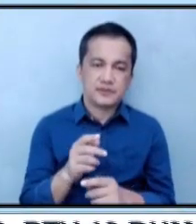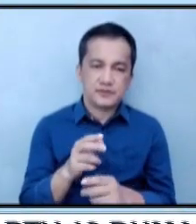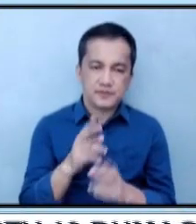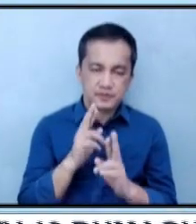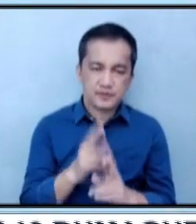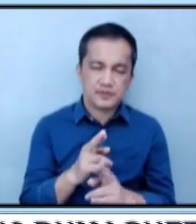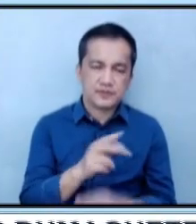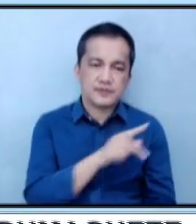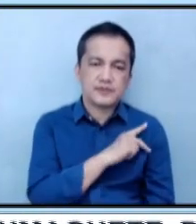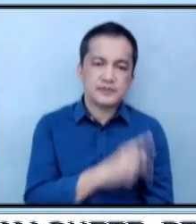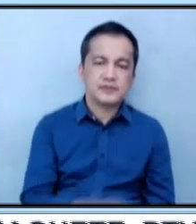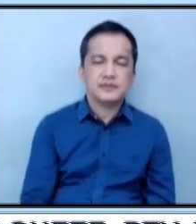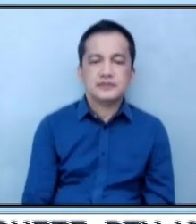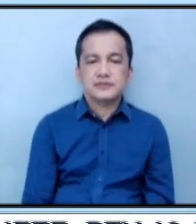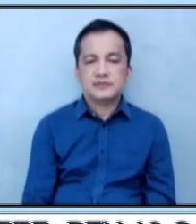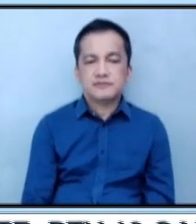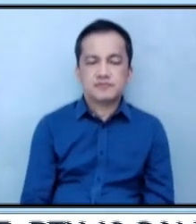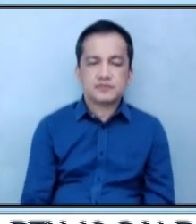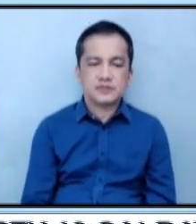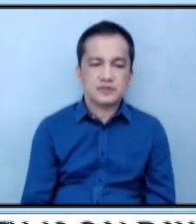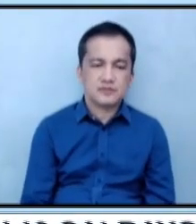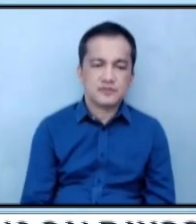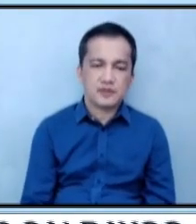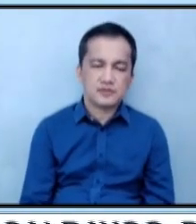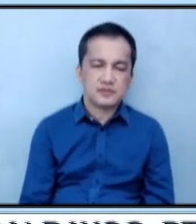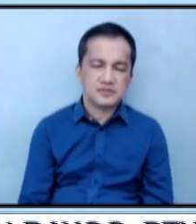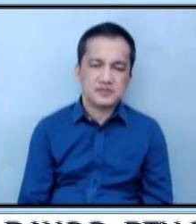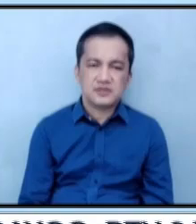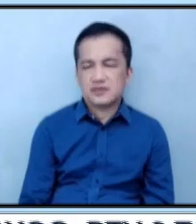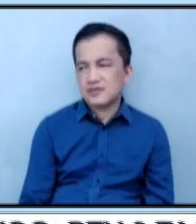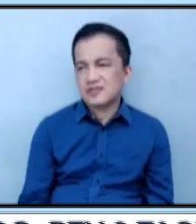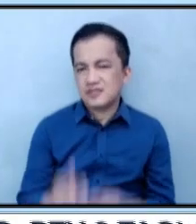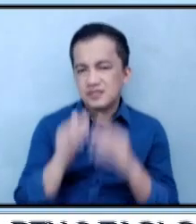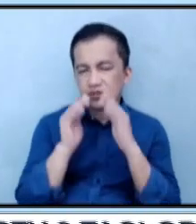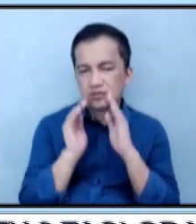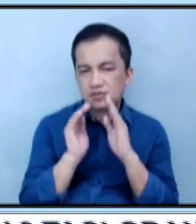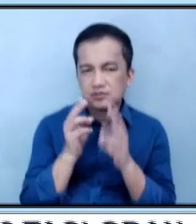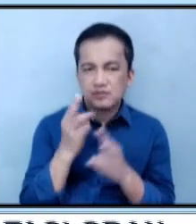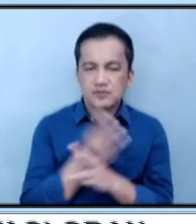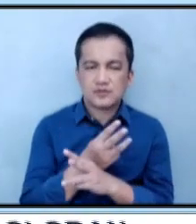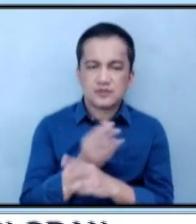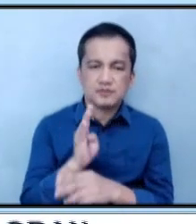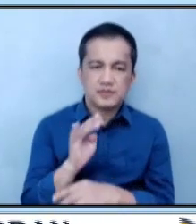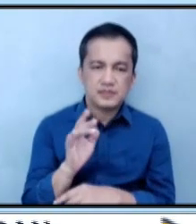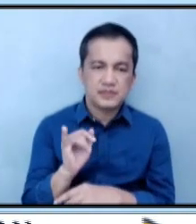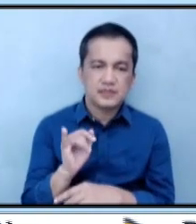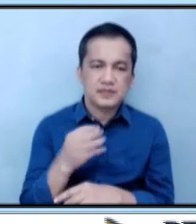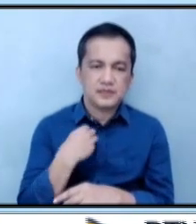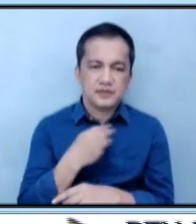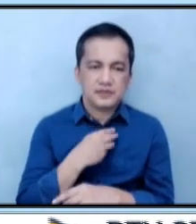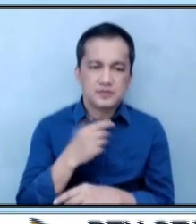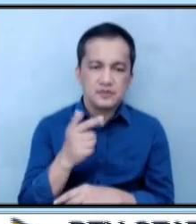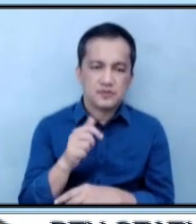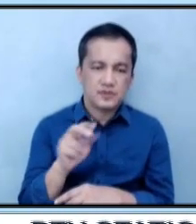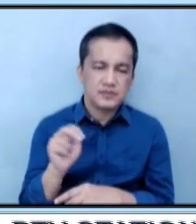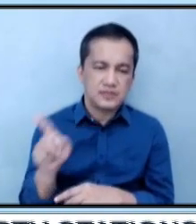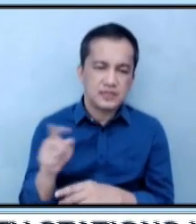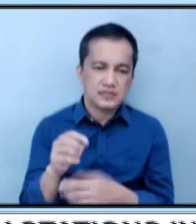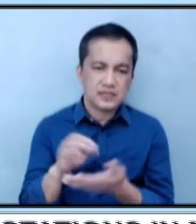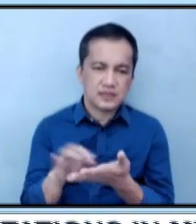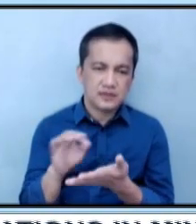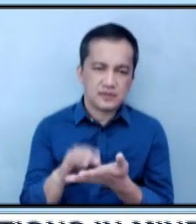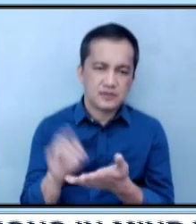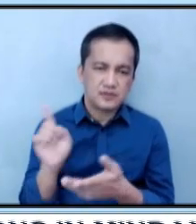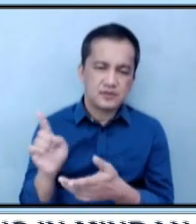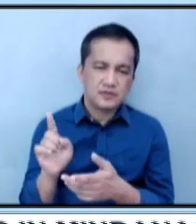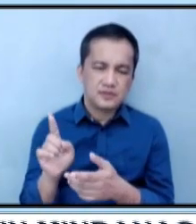Nakakalungkot, palala ng palala. Yan na lang nasabi ng BINI member na si Gwen sa kanyang ex account matapos ng kanilang